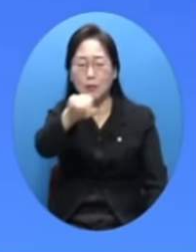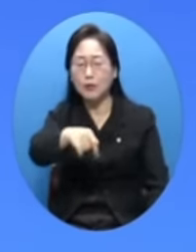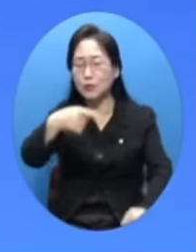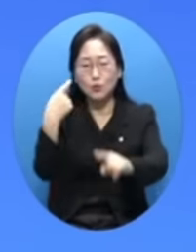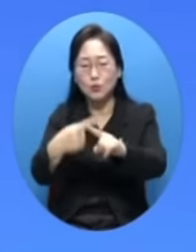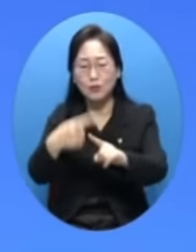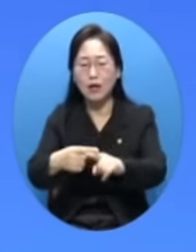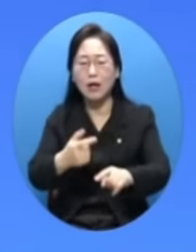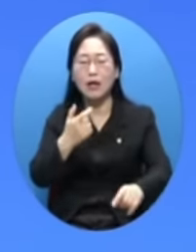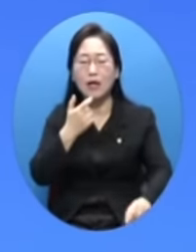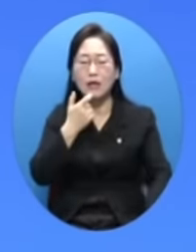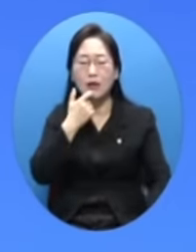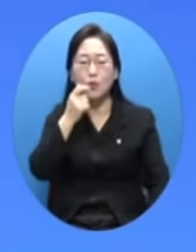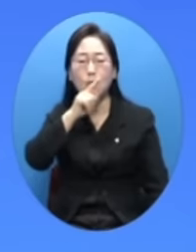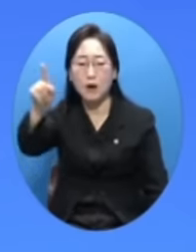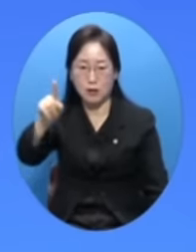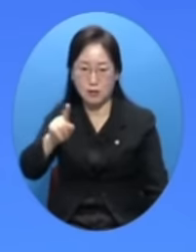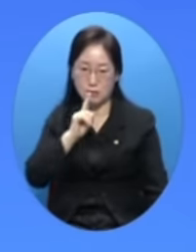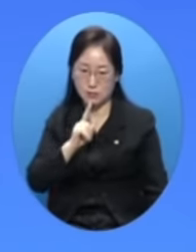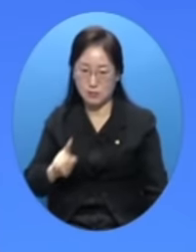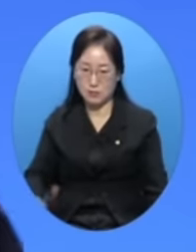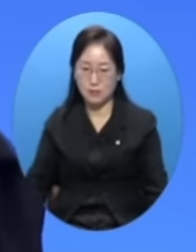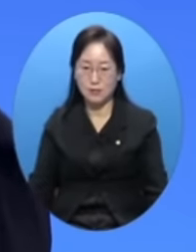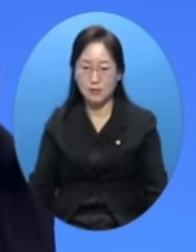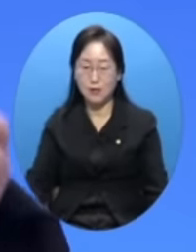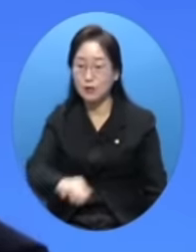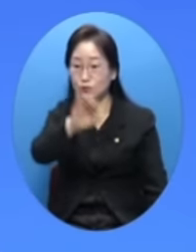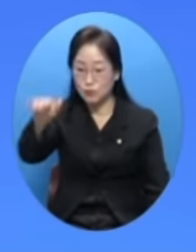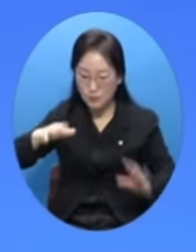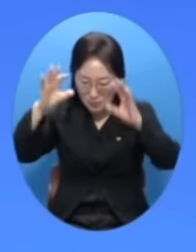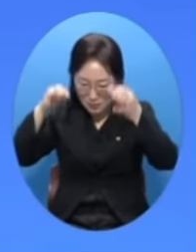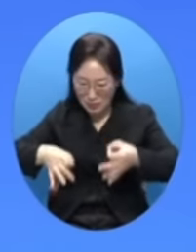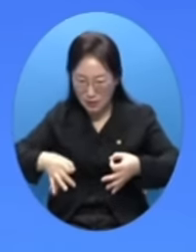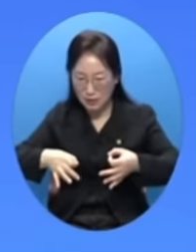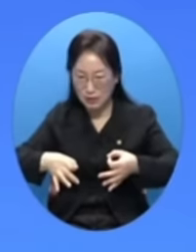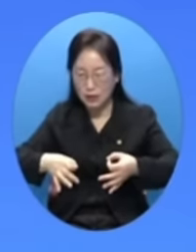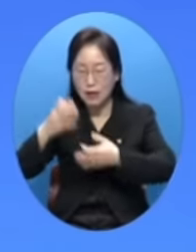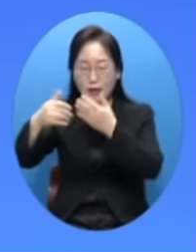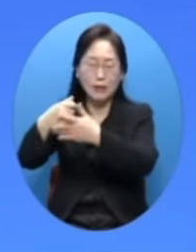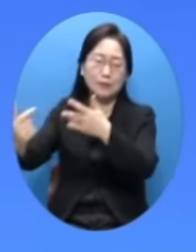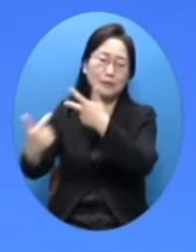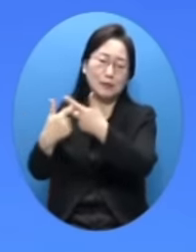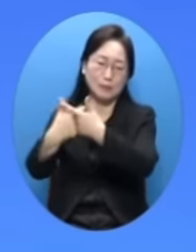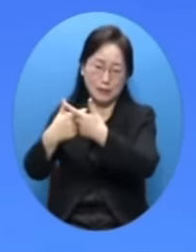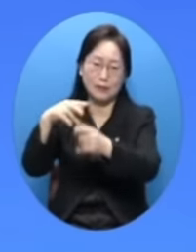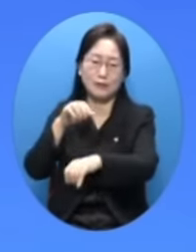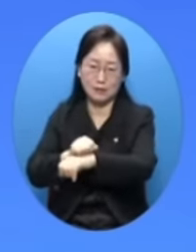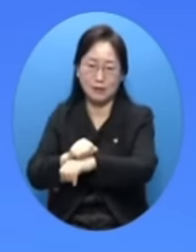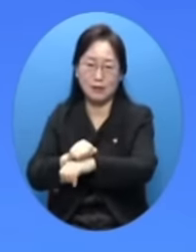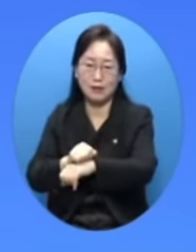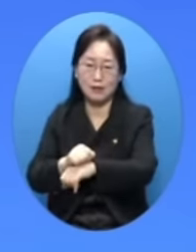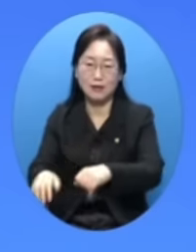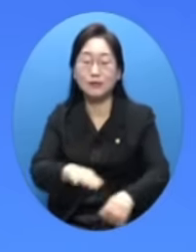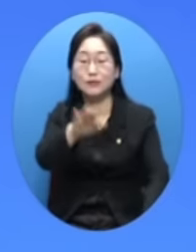야곱아 하나님이 우리가 어떤 존재를 잘 알고 계시기 때문에 그렇게 말씀하신 것입니다